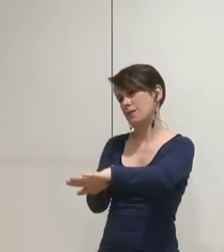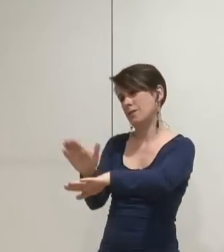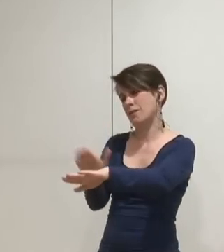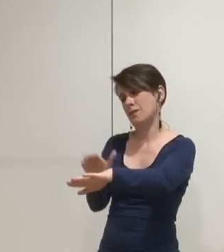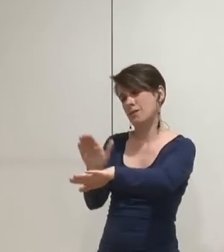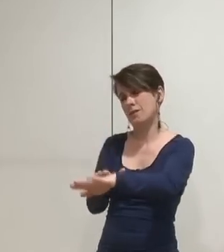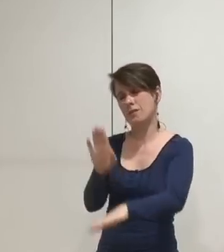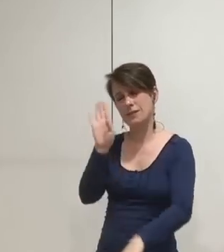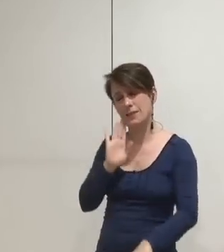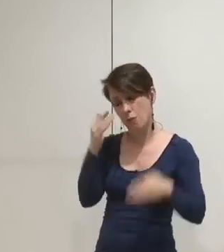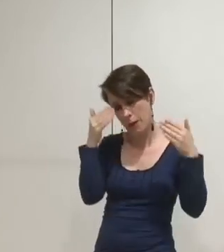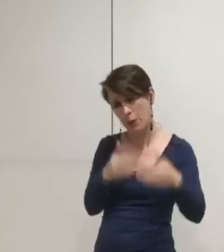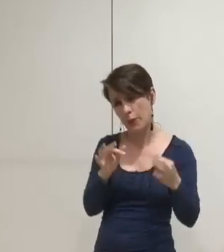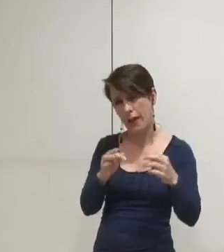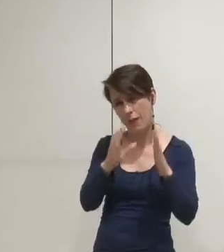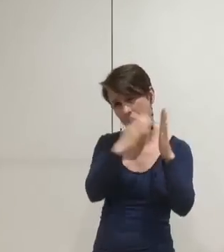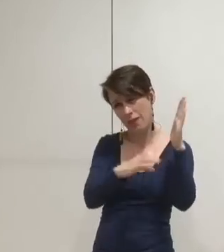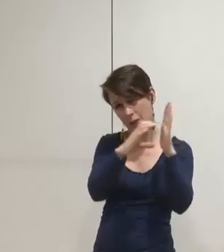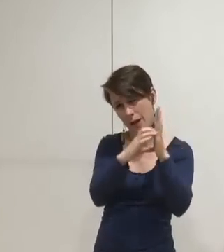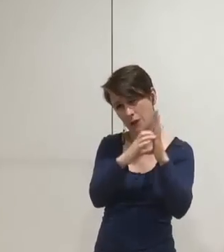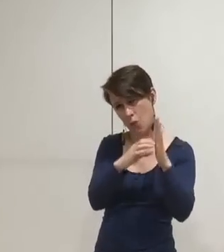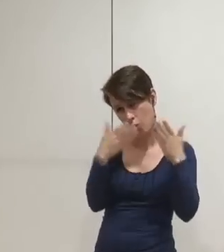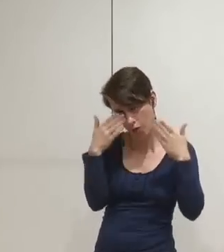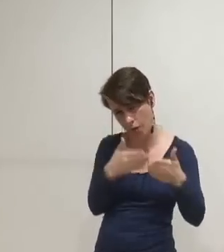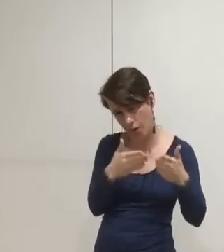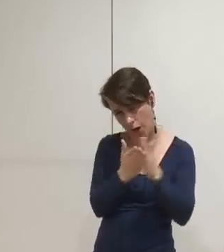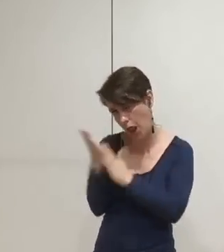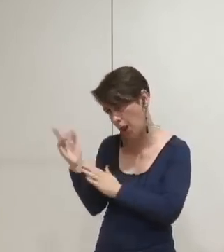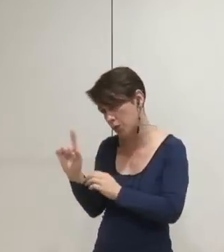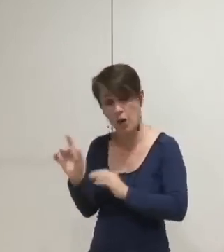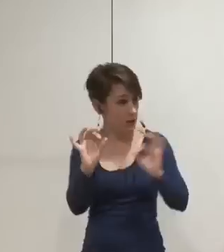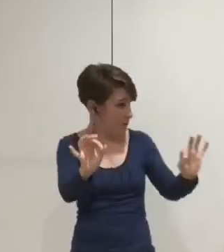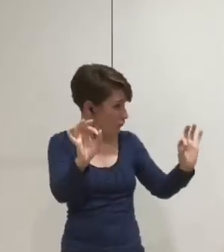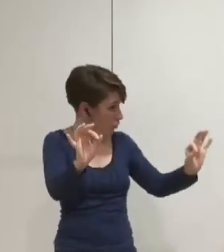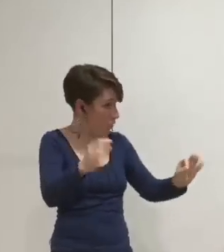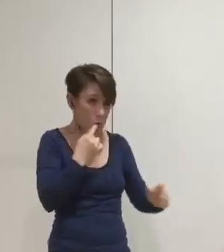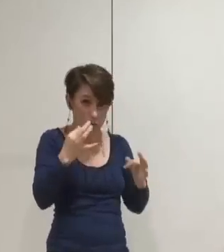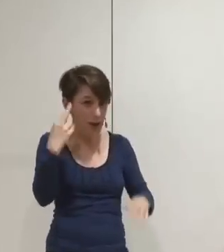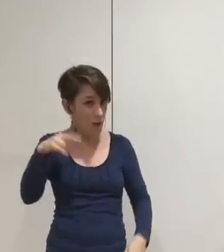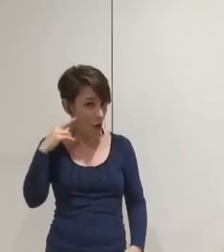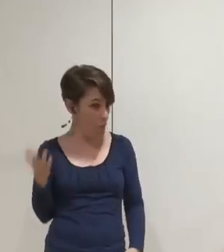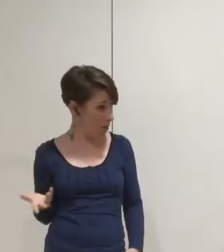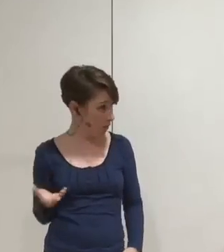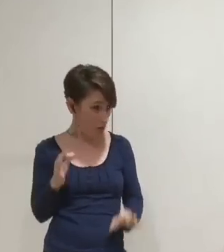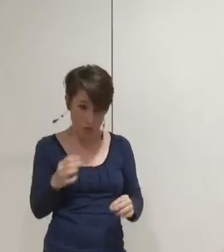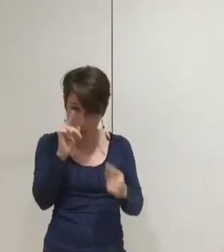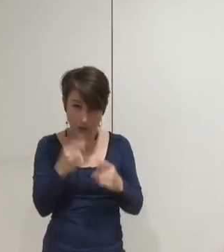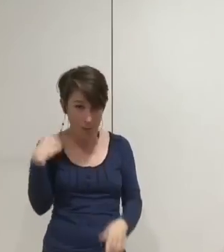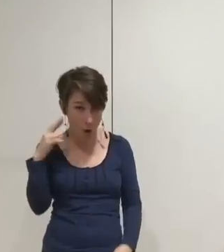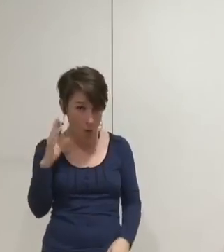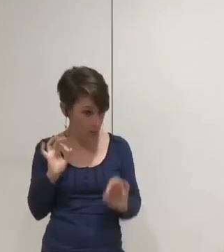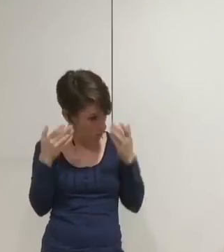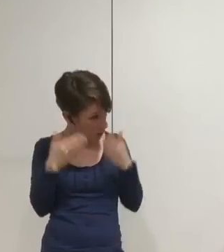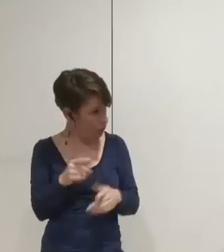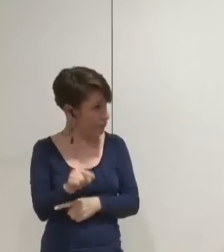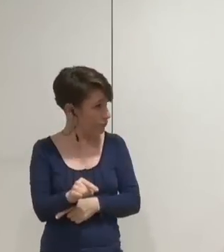la délibération viens viens viens justement sur les Romes parce que je suis au cœur du sujet sur les Romes là avec